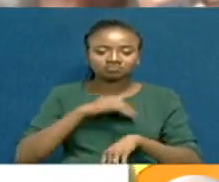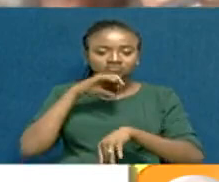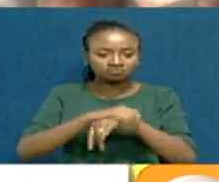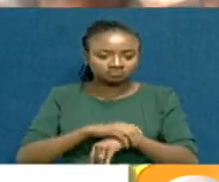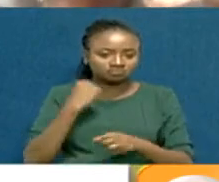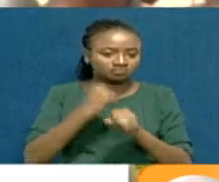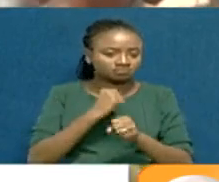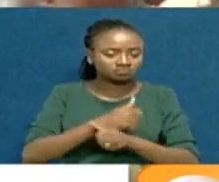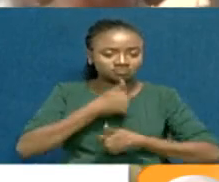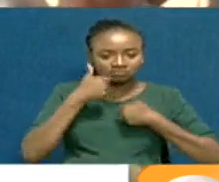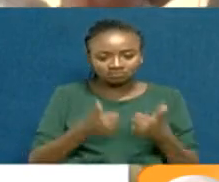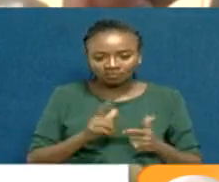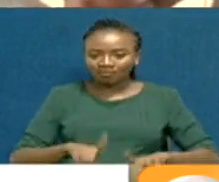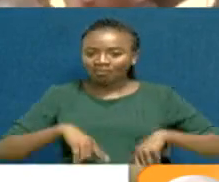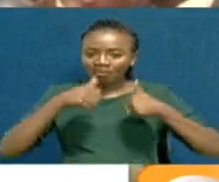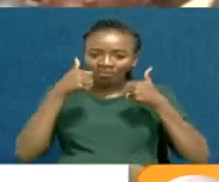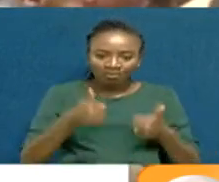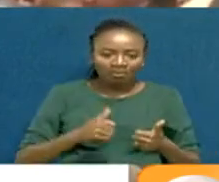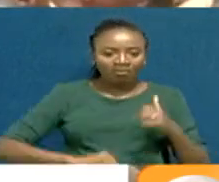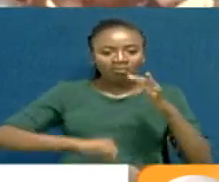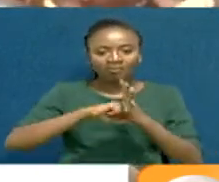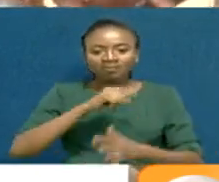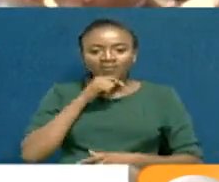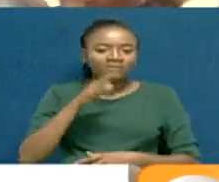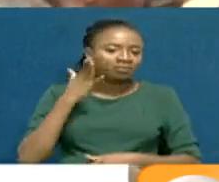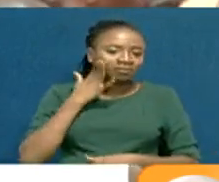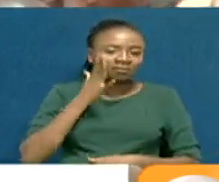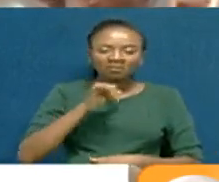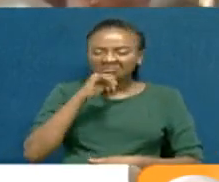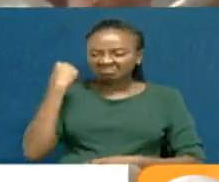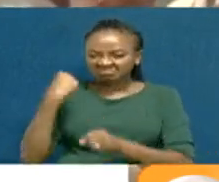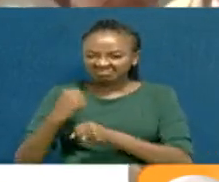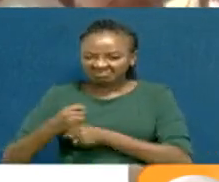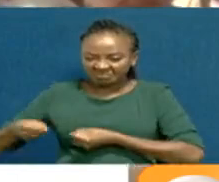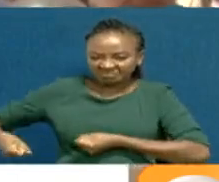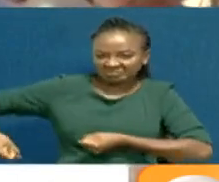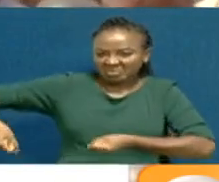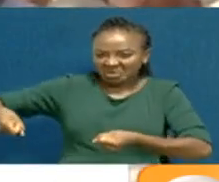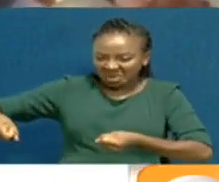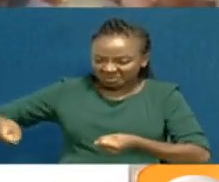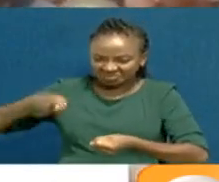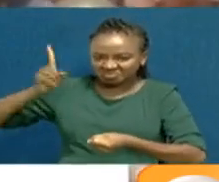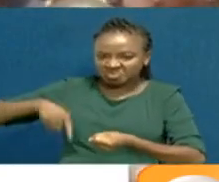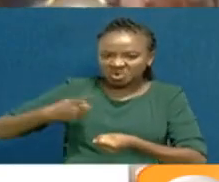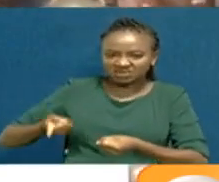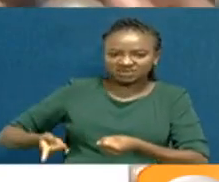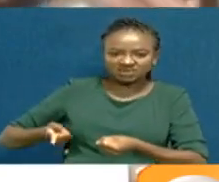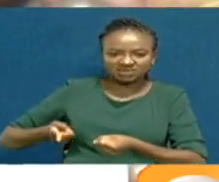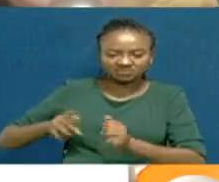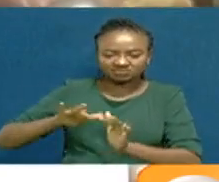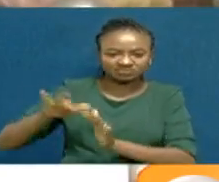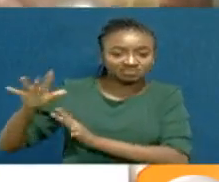hali yake ya kimaisha na kusaidia wazazi wake. Sio kazi ya kusukuma wilbaro. Nimekataa